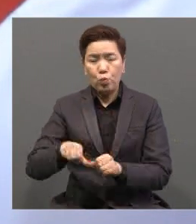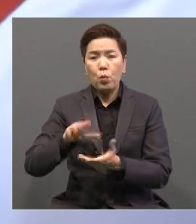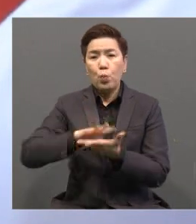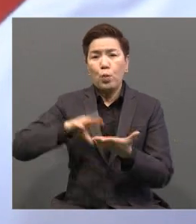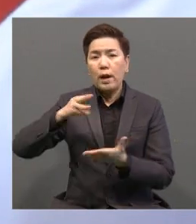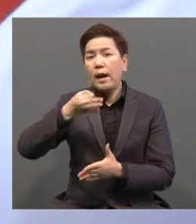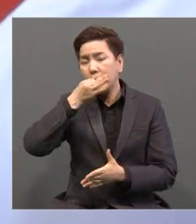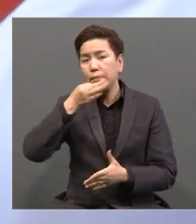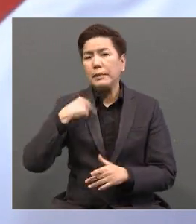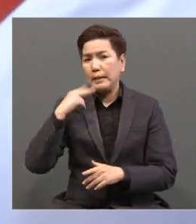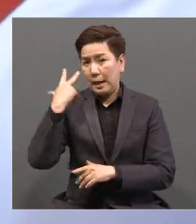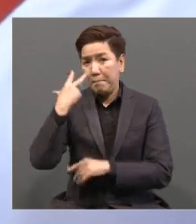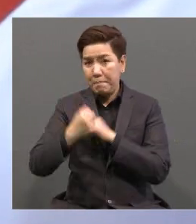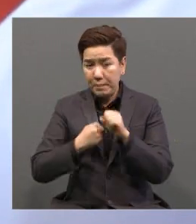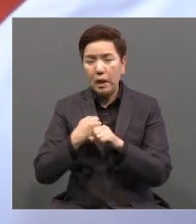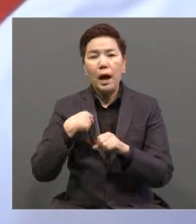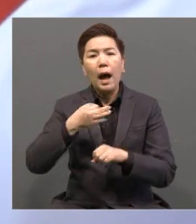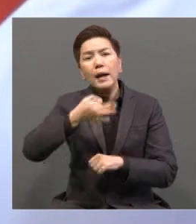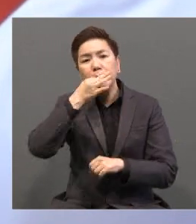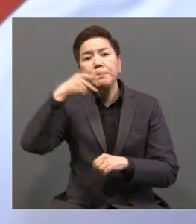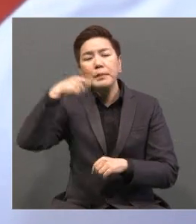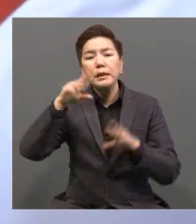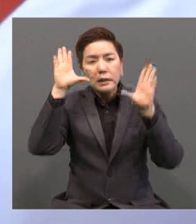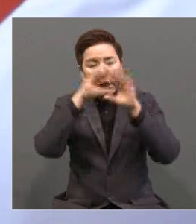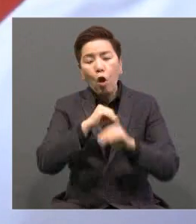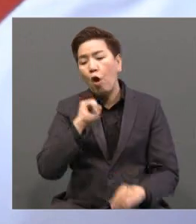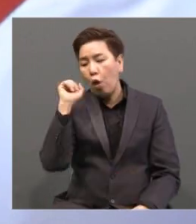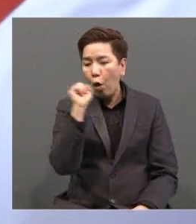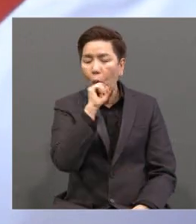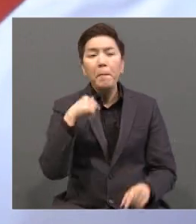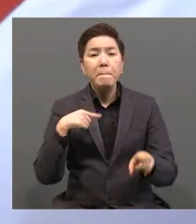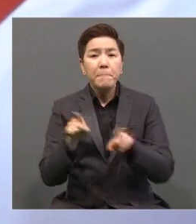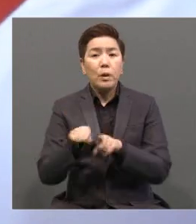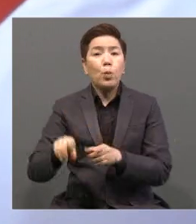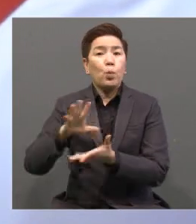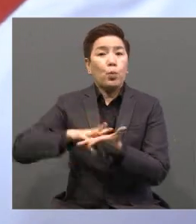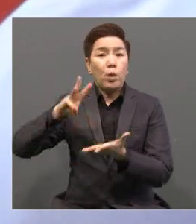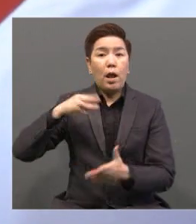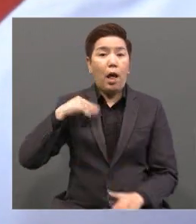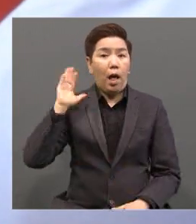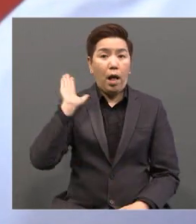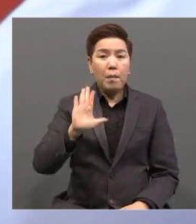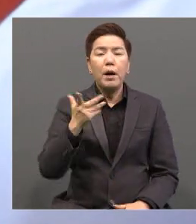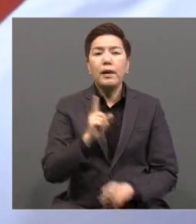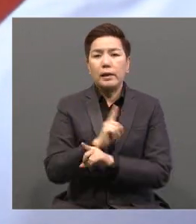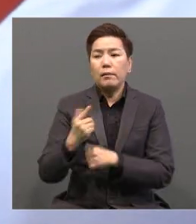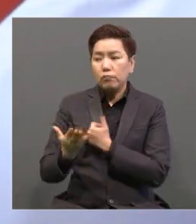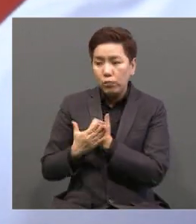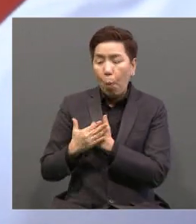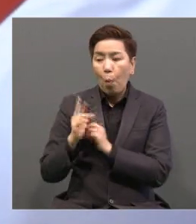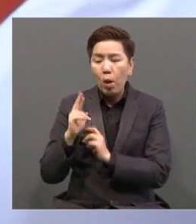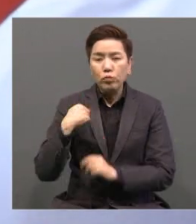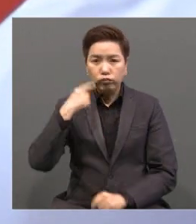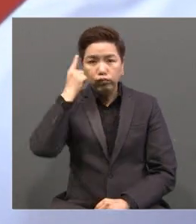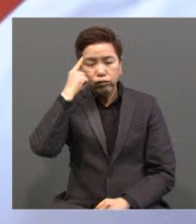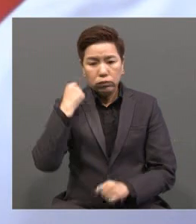ยกันแล้วก็มีอาชีพเสริมรับจ้างร้องเพลงในช่วงกลางคืนเช่นกันทางวิทยาลัยเองก็ไม่ได้ห้ามนะคะแต่ว่าให้ระวังในเรื่องของพฤ